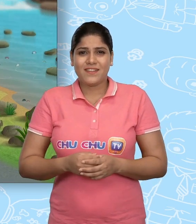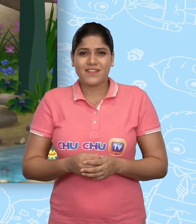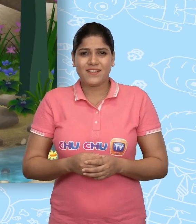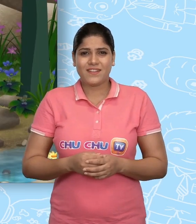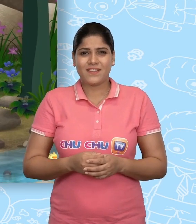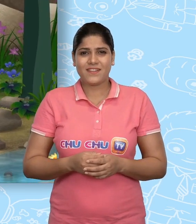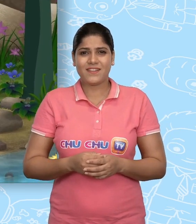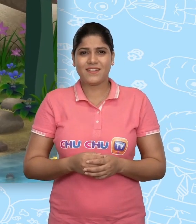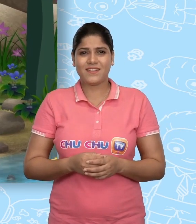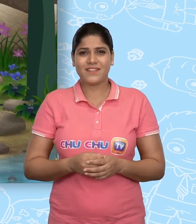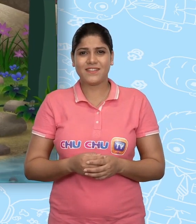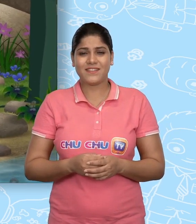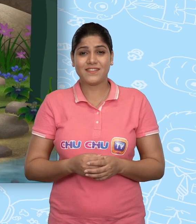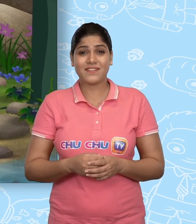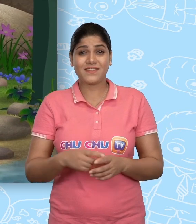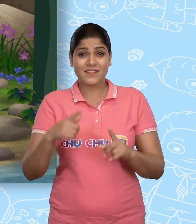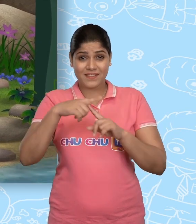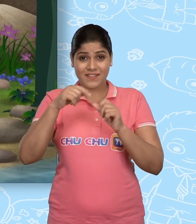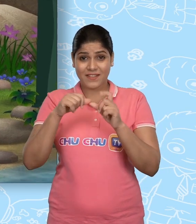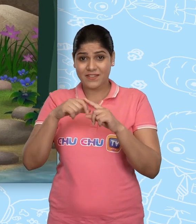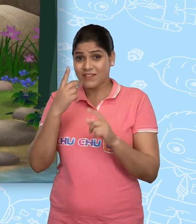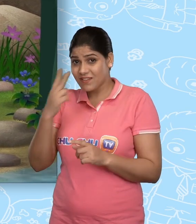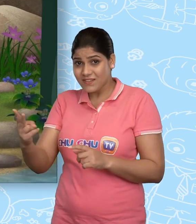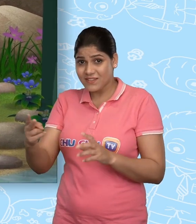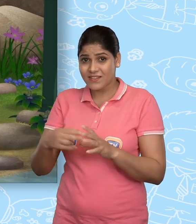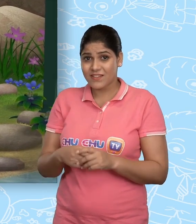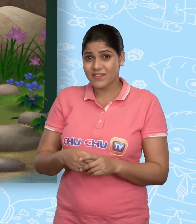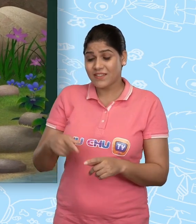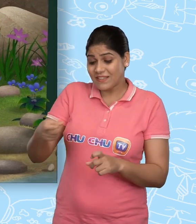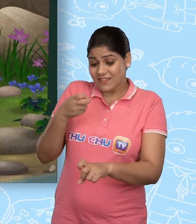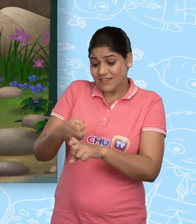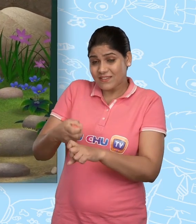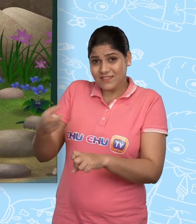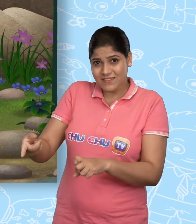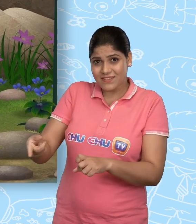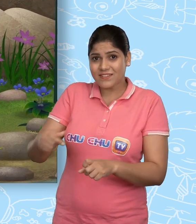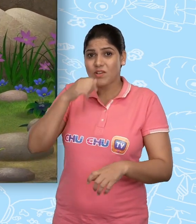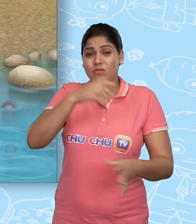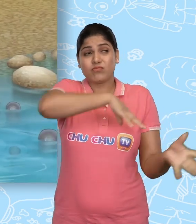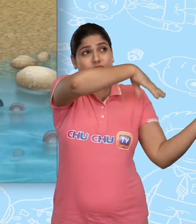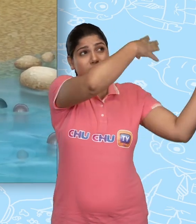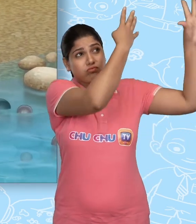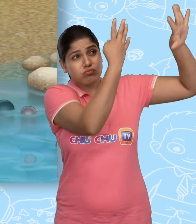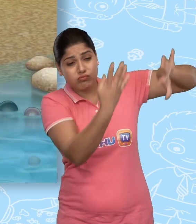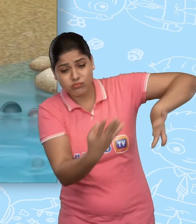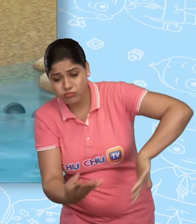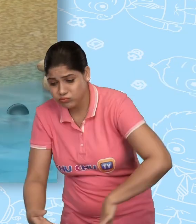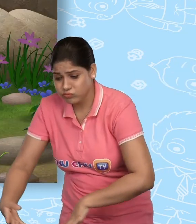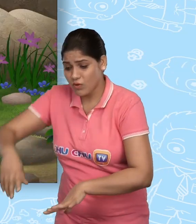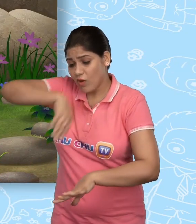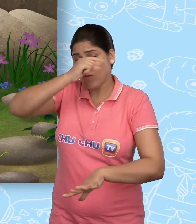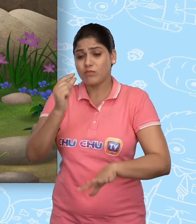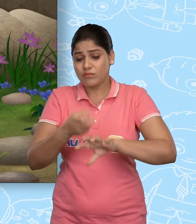देखो बेबी टाकू, ये कंकड़ झरने से